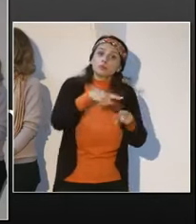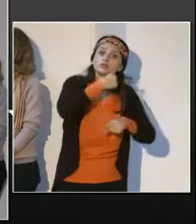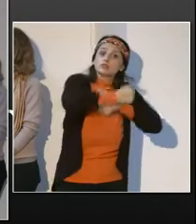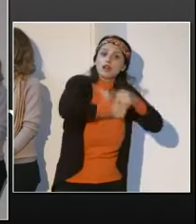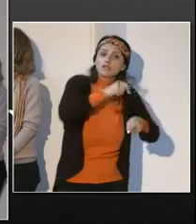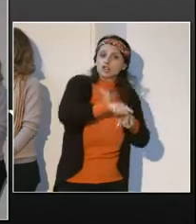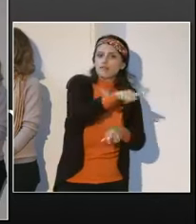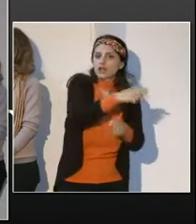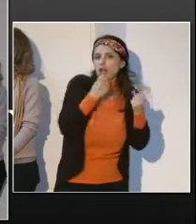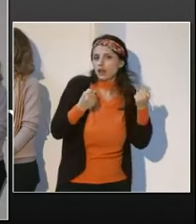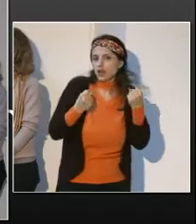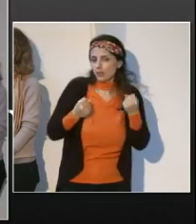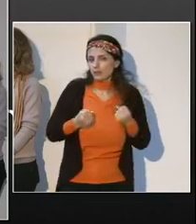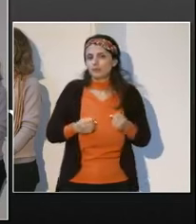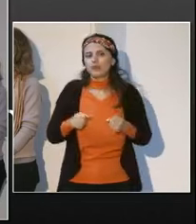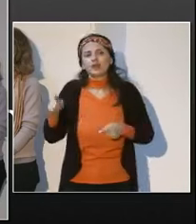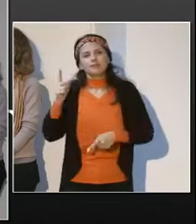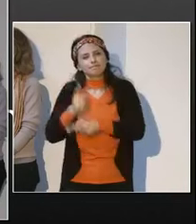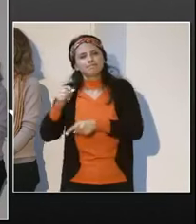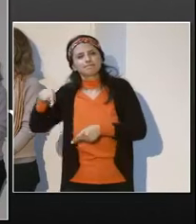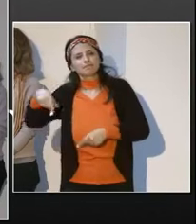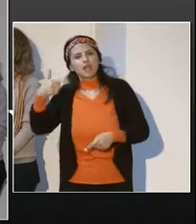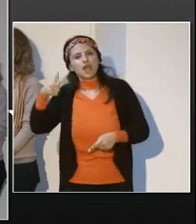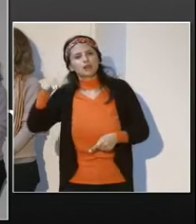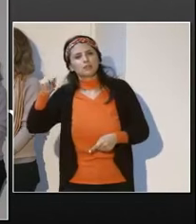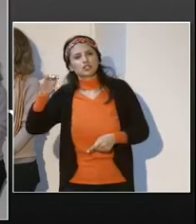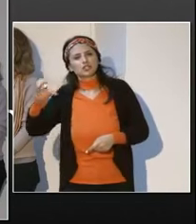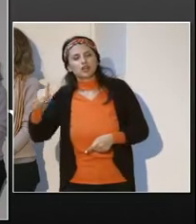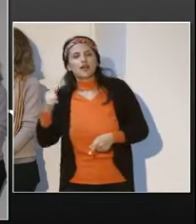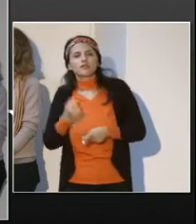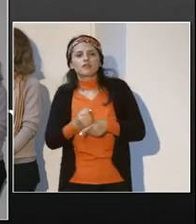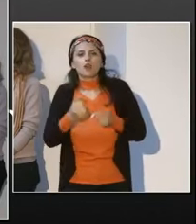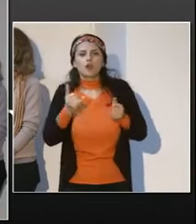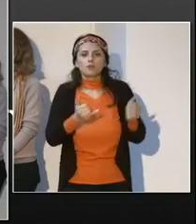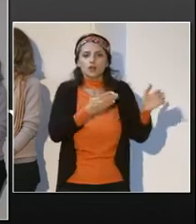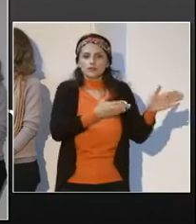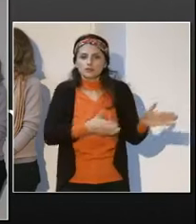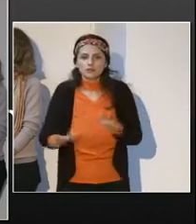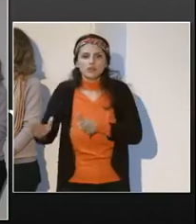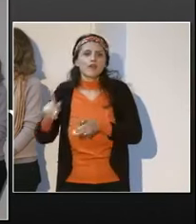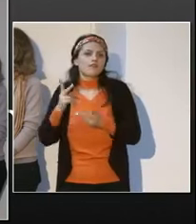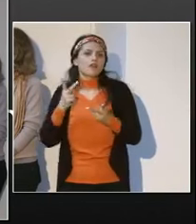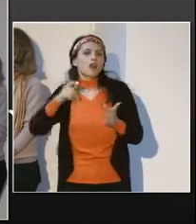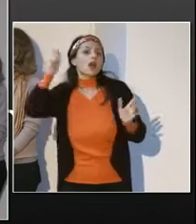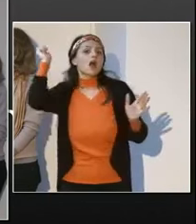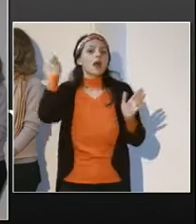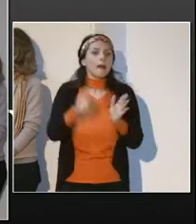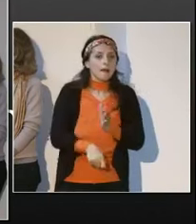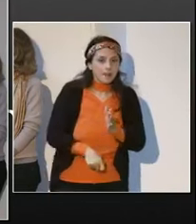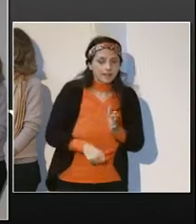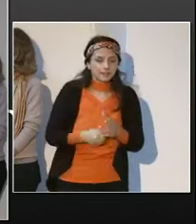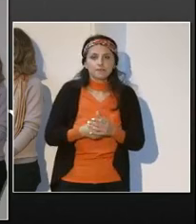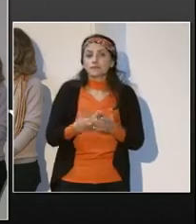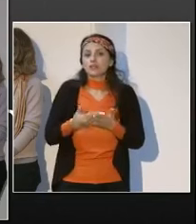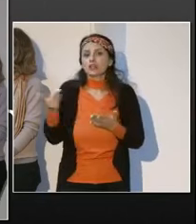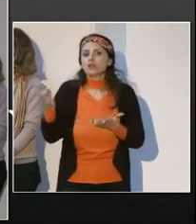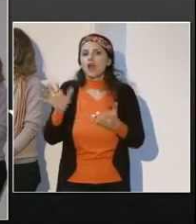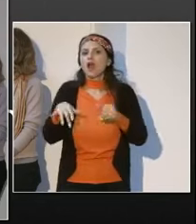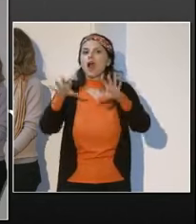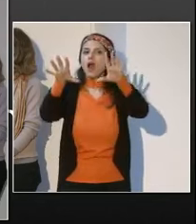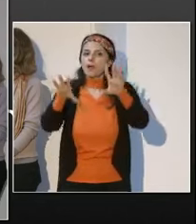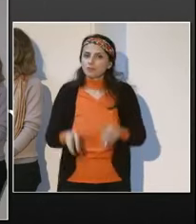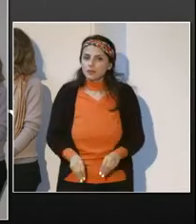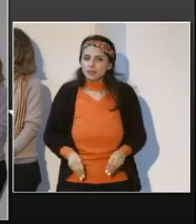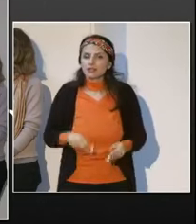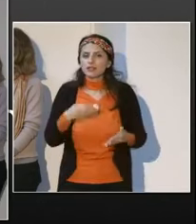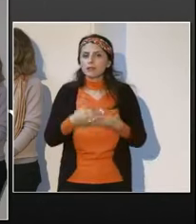a ne pedepsi a aplica incepand de acum contraventii pentru ca ma misc ordinul de președinte